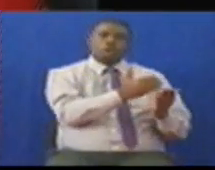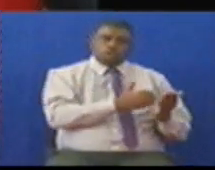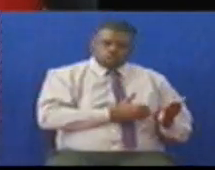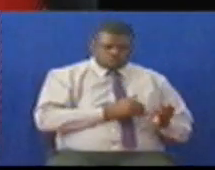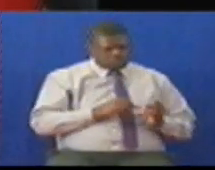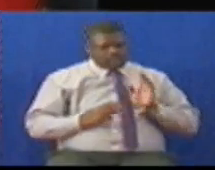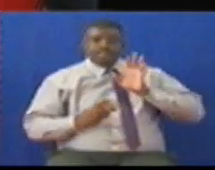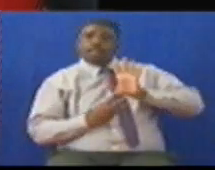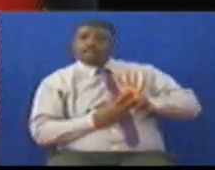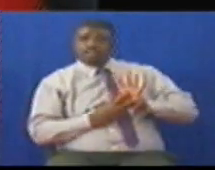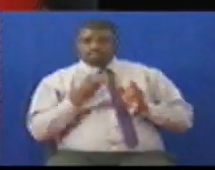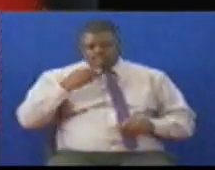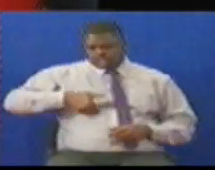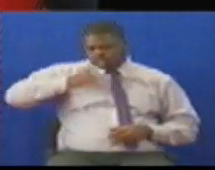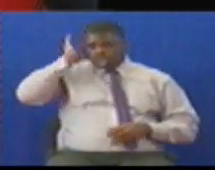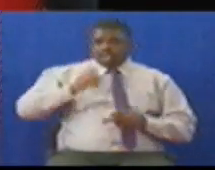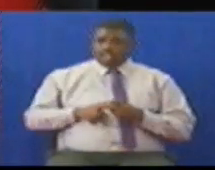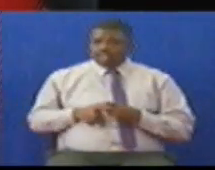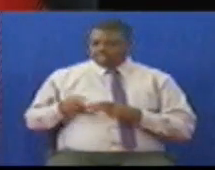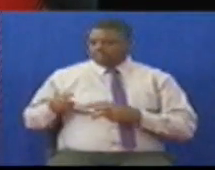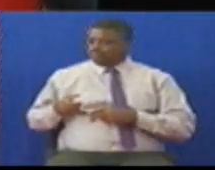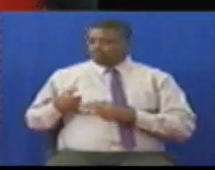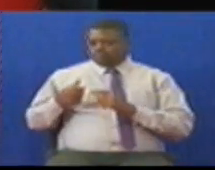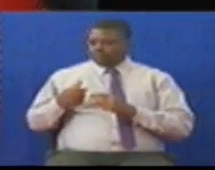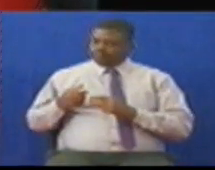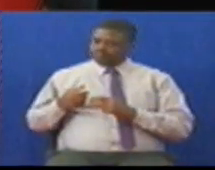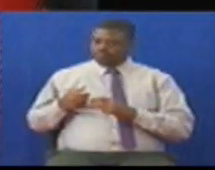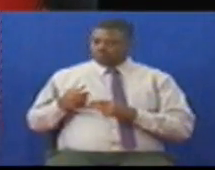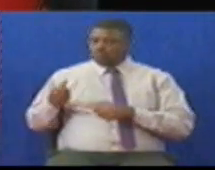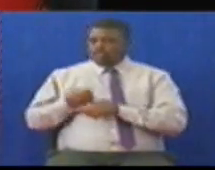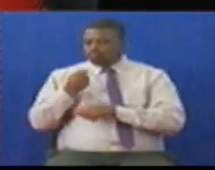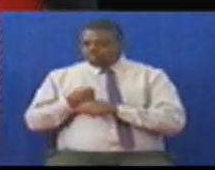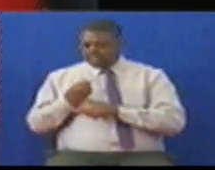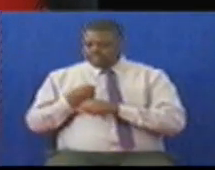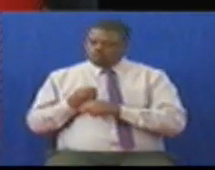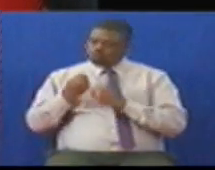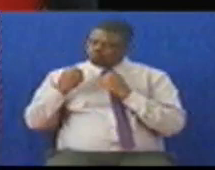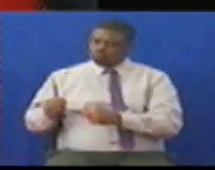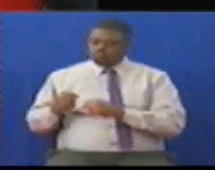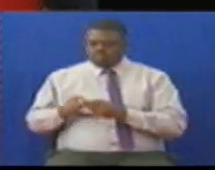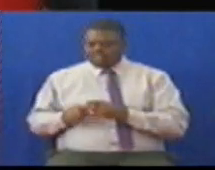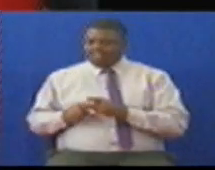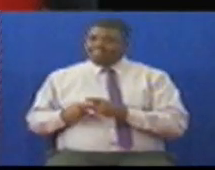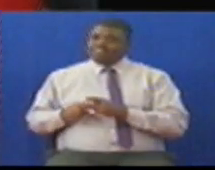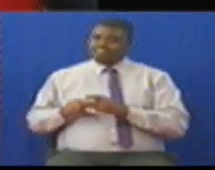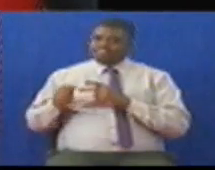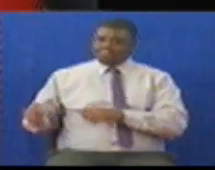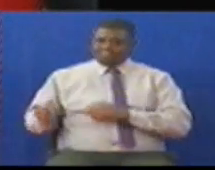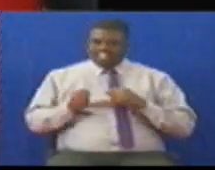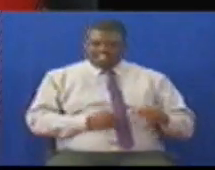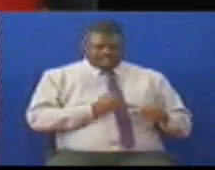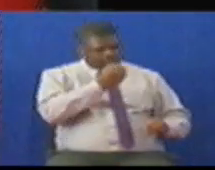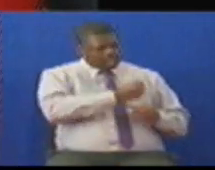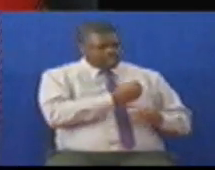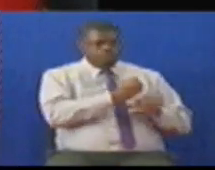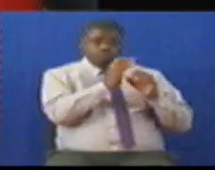Nane, serikali kupitia chuo cha utumishi wa umma kampasi ya Singida watumishi wa kudumu na vitenda kazi ili kuboresha